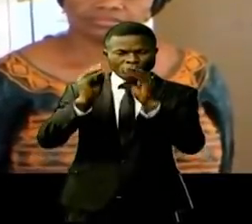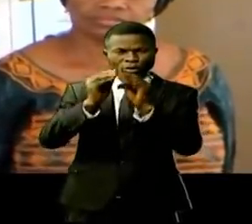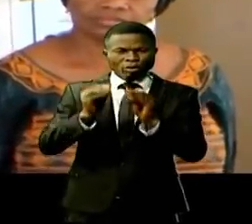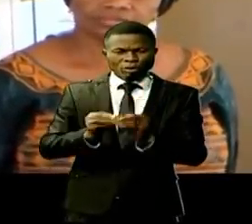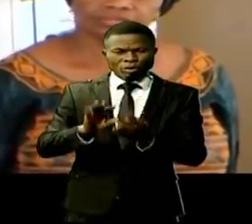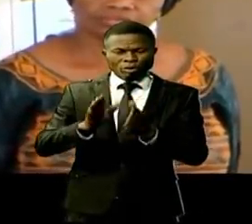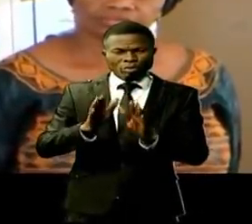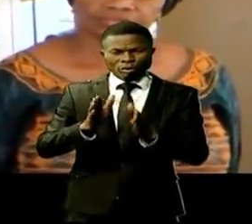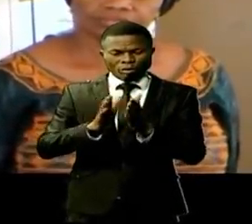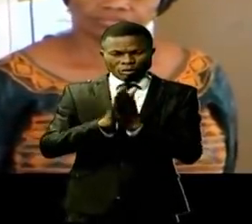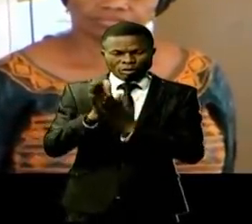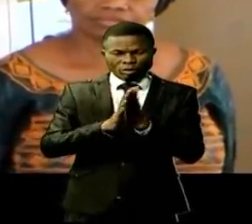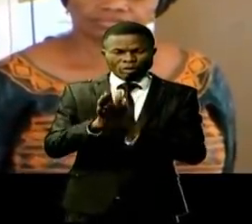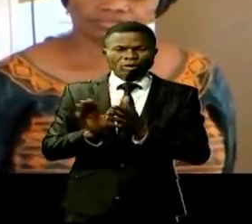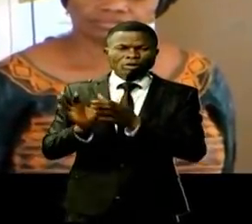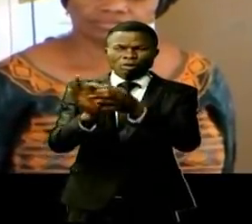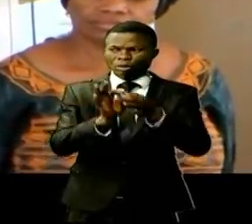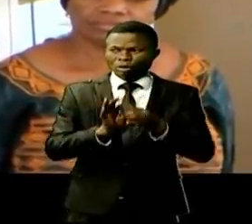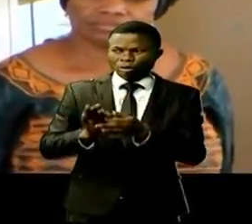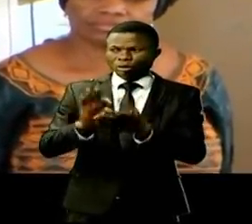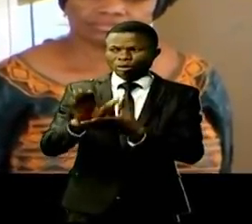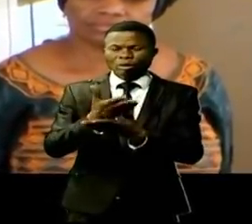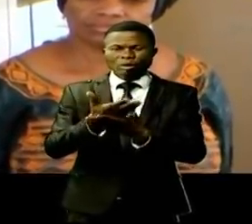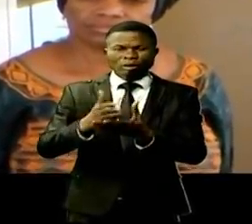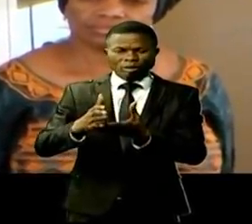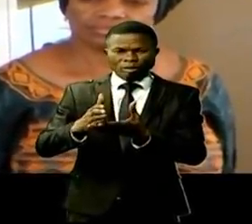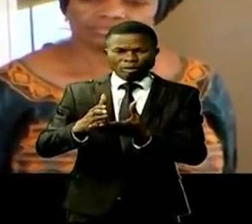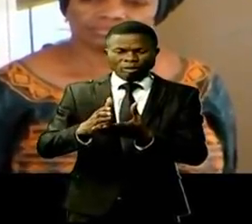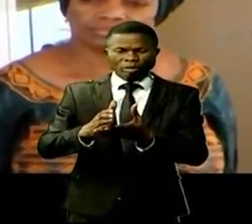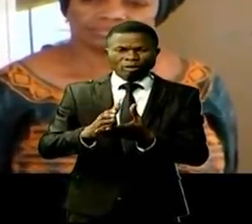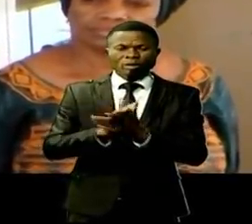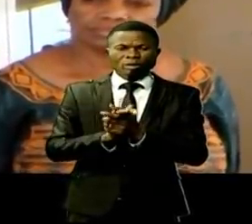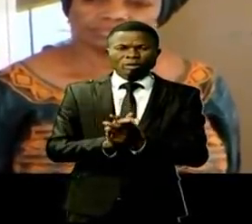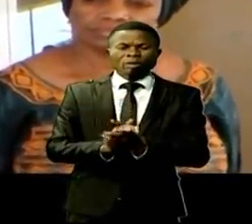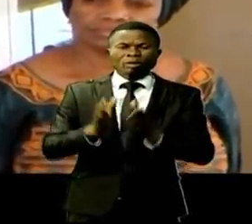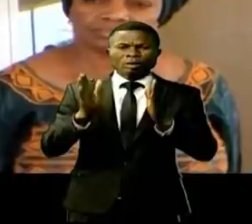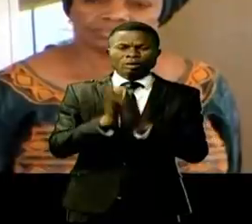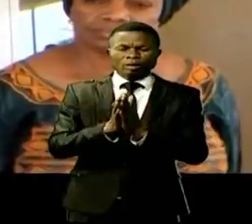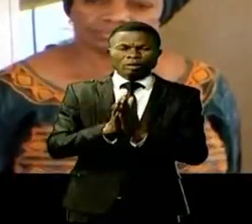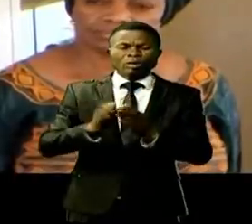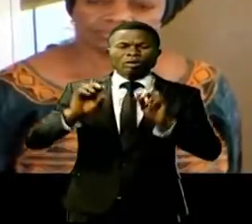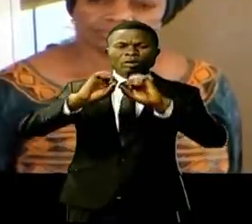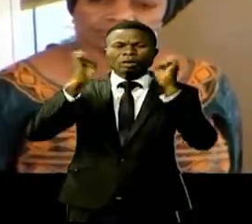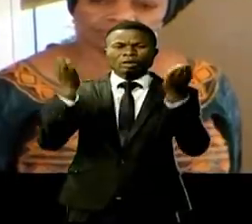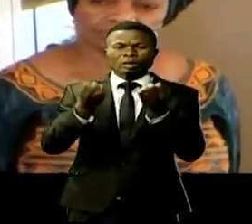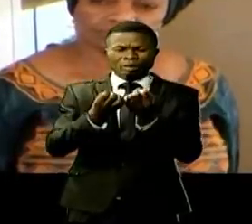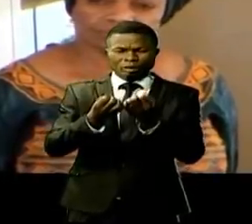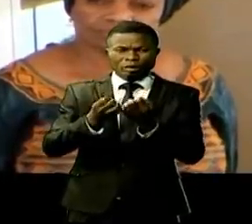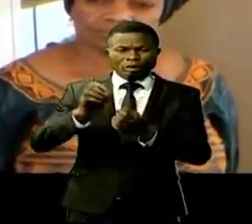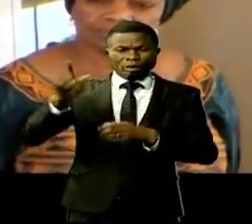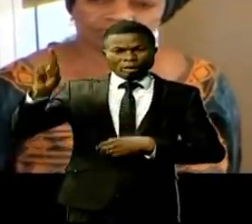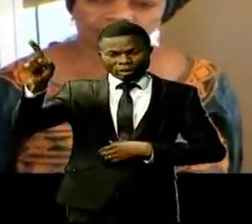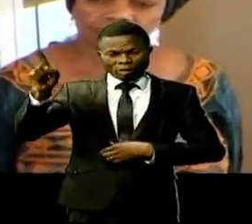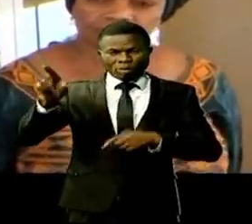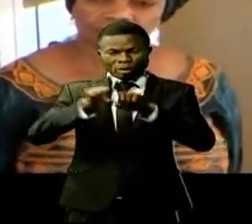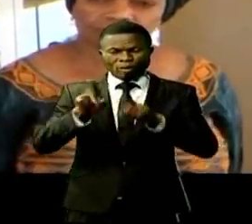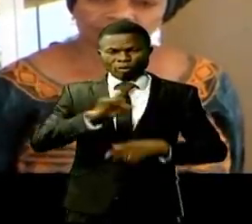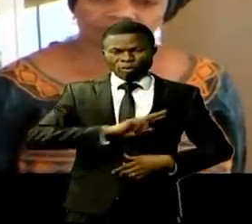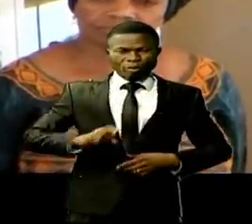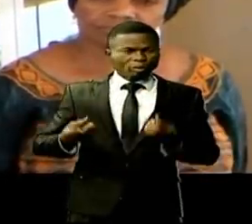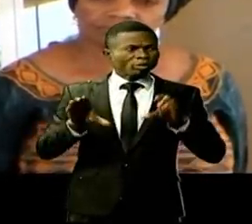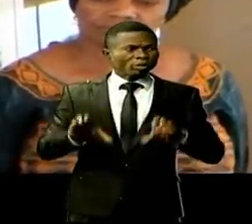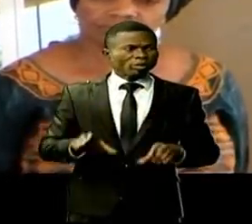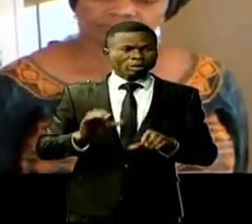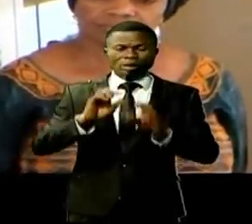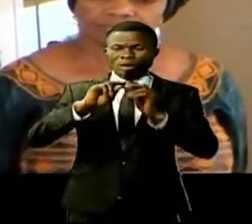qui se basera sur la collaboration entre le GCA et la République démocratique du Congo. Et c'est un programme